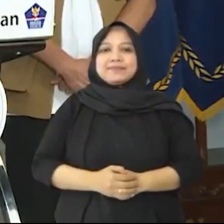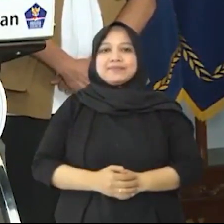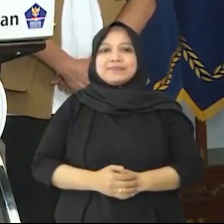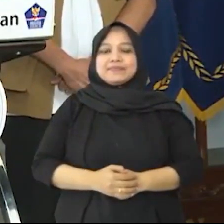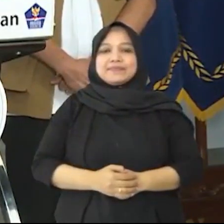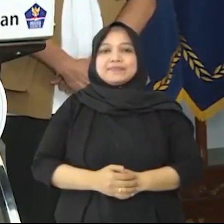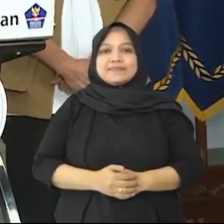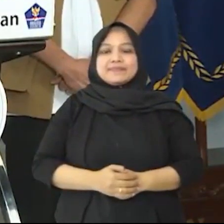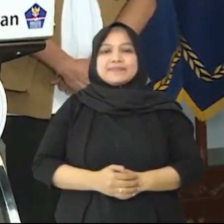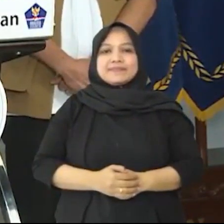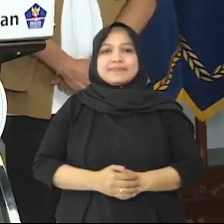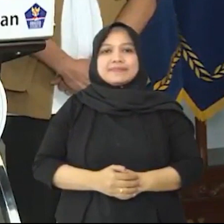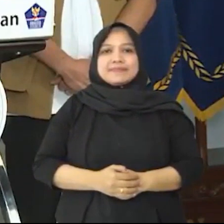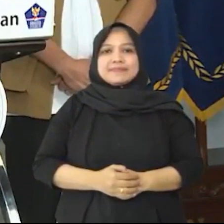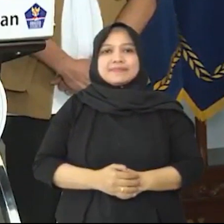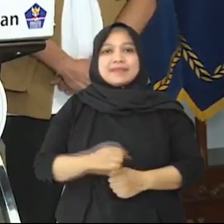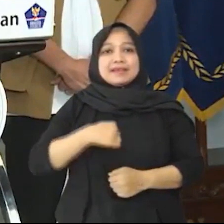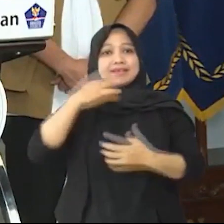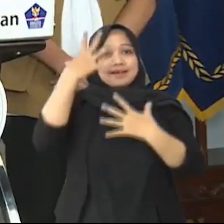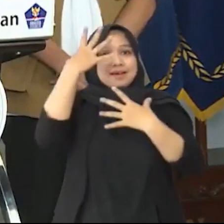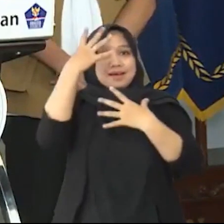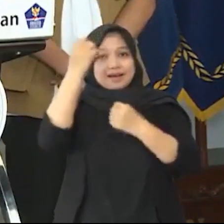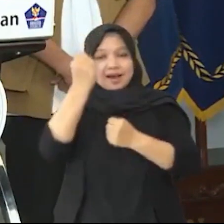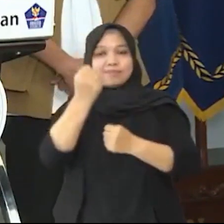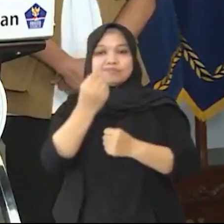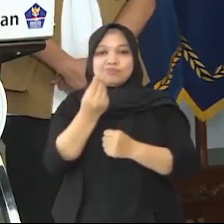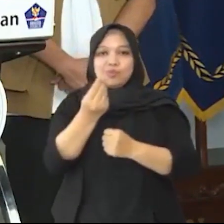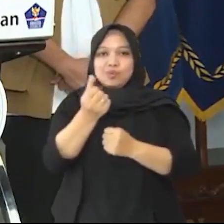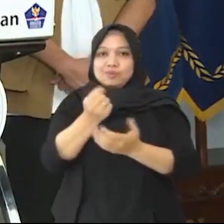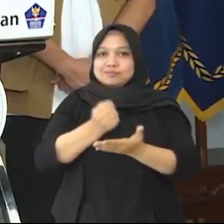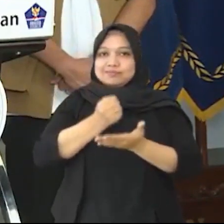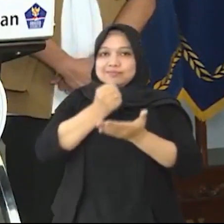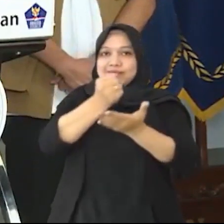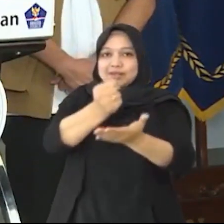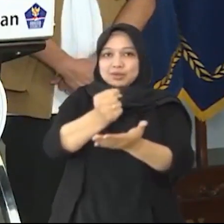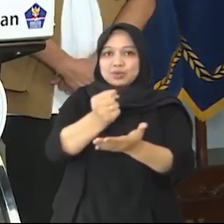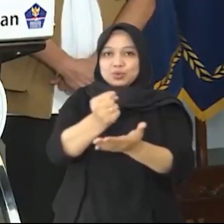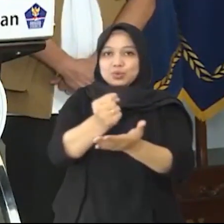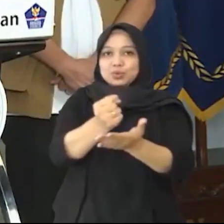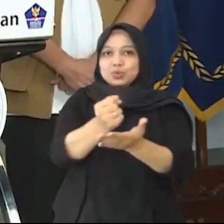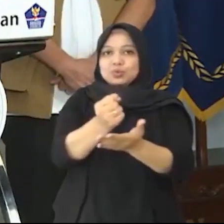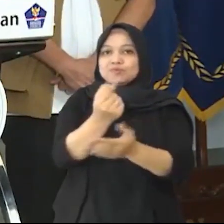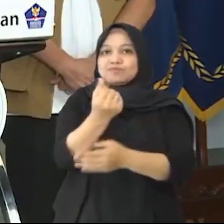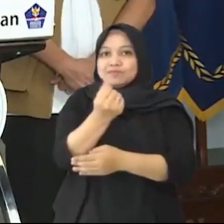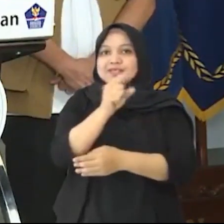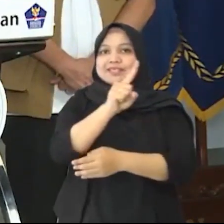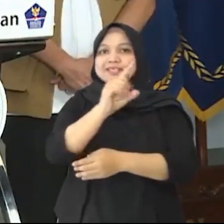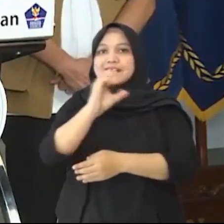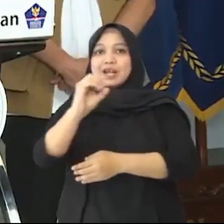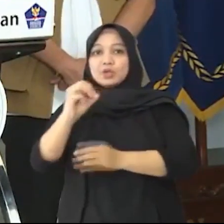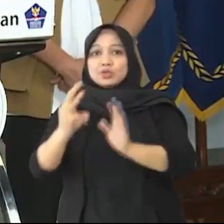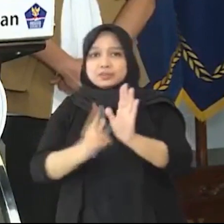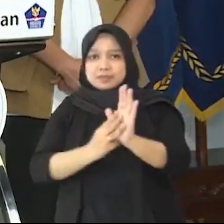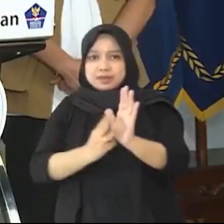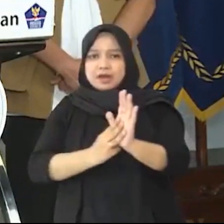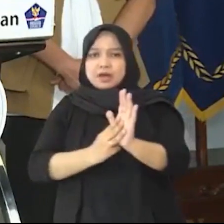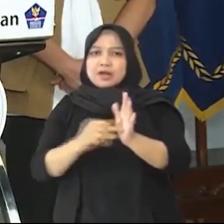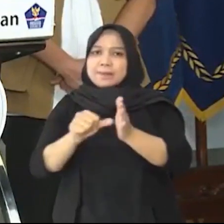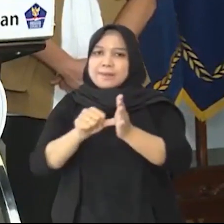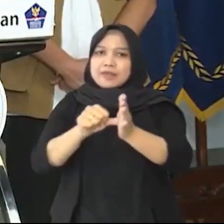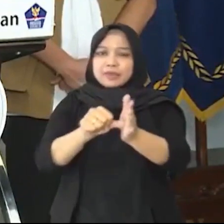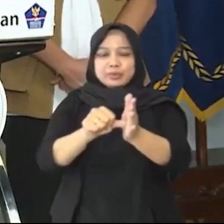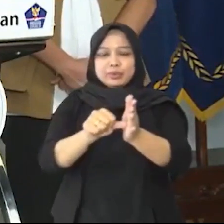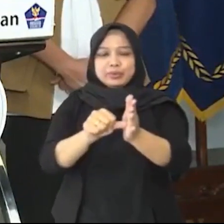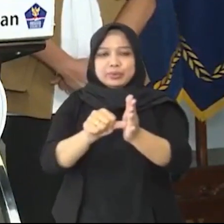dari donasi kami sekitar sejumlah 100 Milyar rupiah tersebut dapat sedikit meringankan